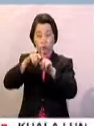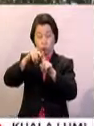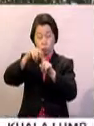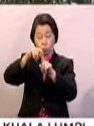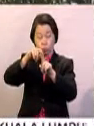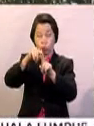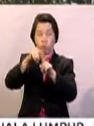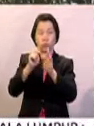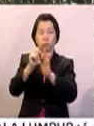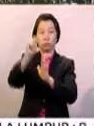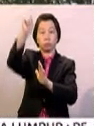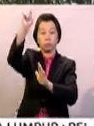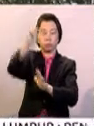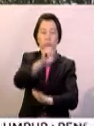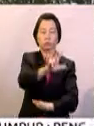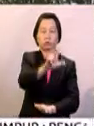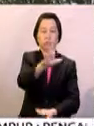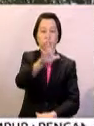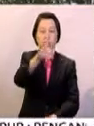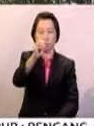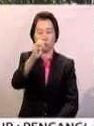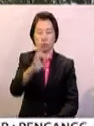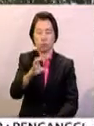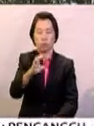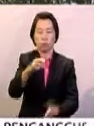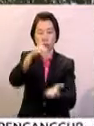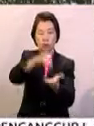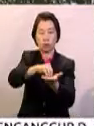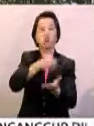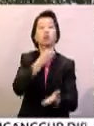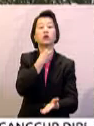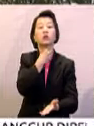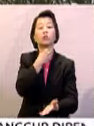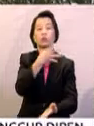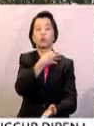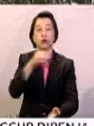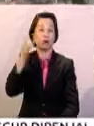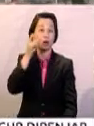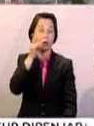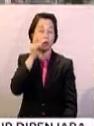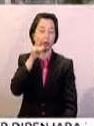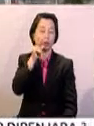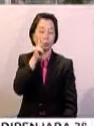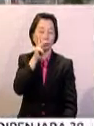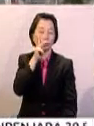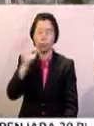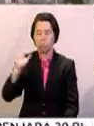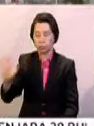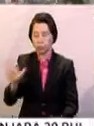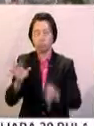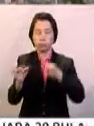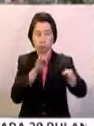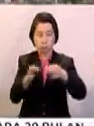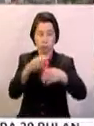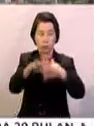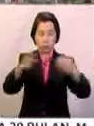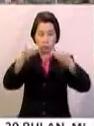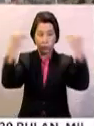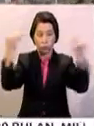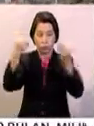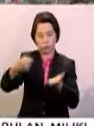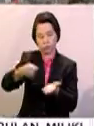direkodkan ialah 35° cus antaranya di Ipoh dan alosta beliau mengulas perkara itu selepas Majlis